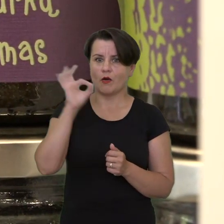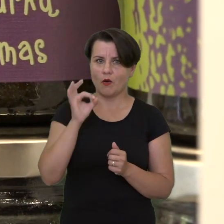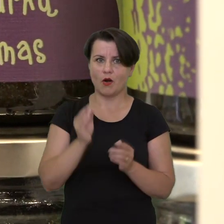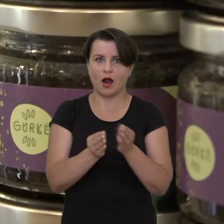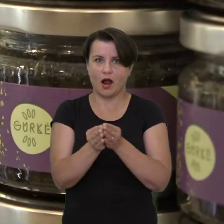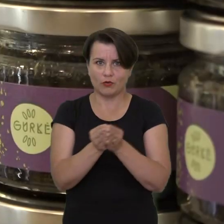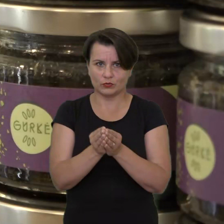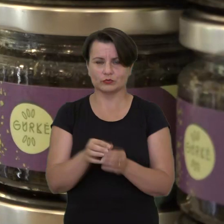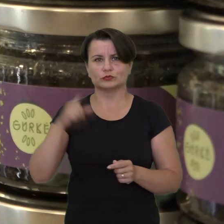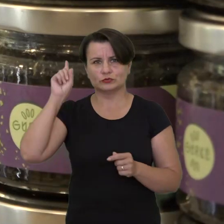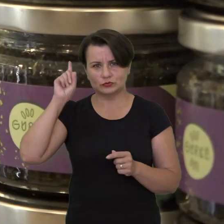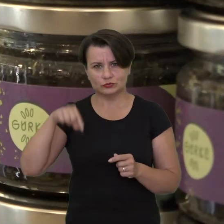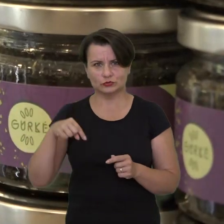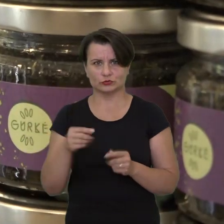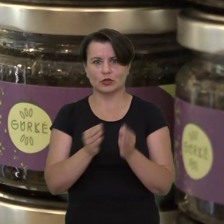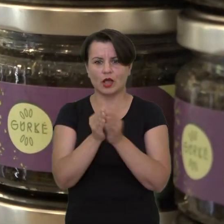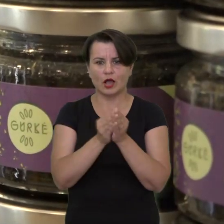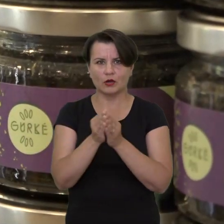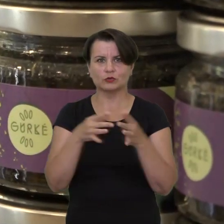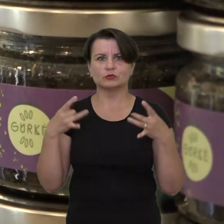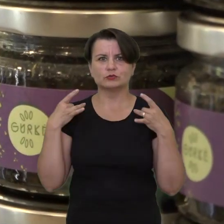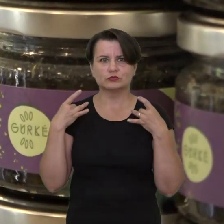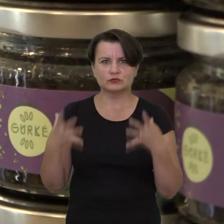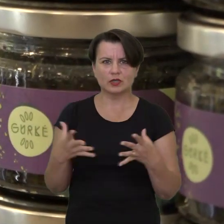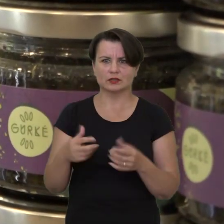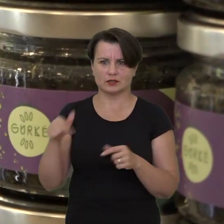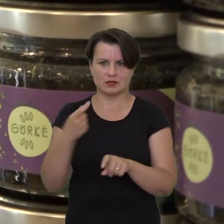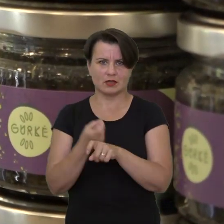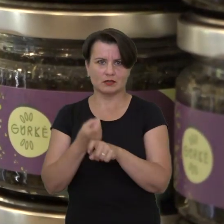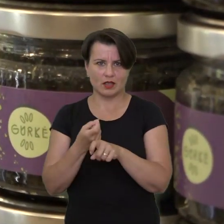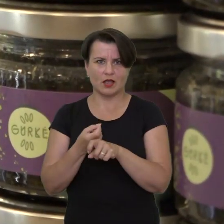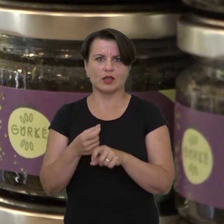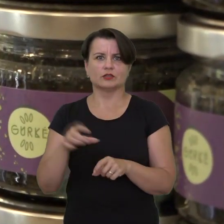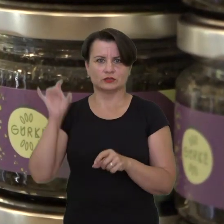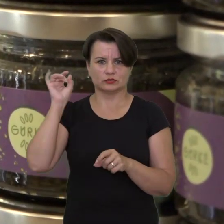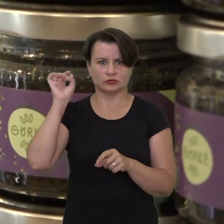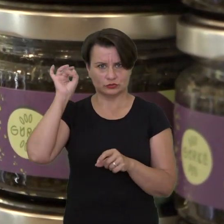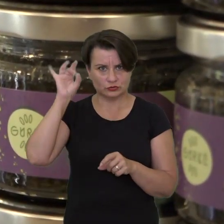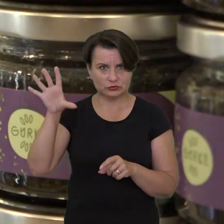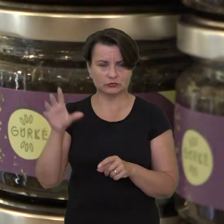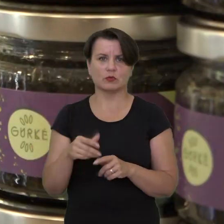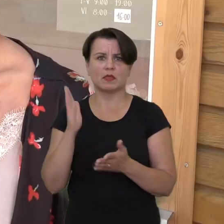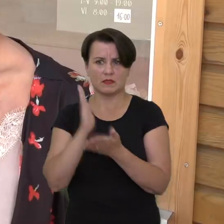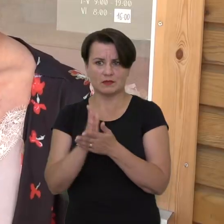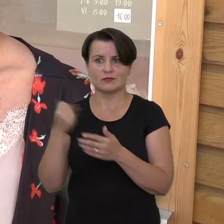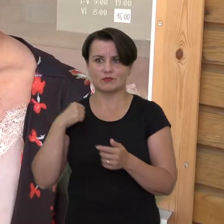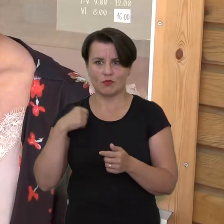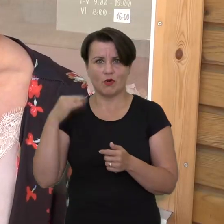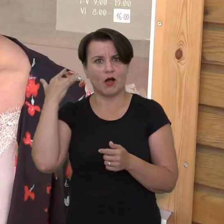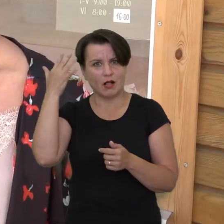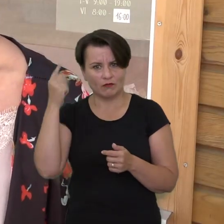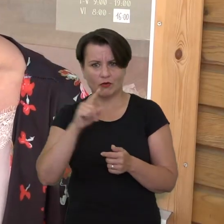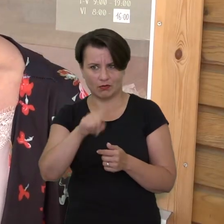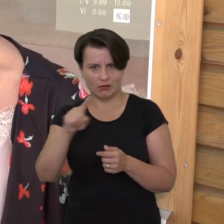apie agurką, mes žinome, kad jisai agurkų šventės, agurkai tikrai ne viena prasmiškai priimami pas mus Kėdainių krašte. Ir